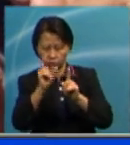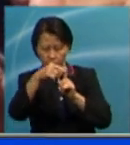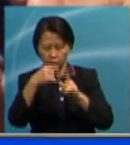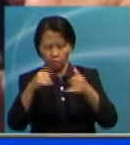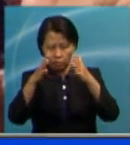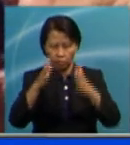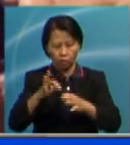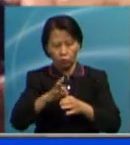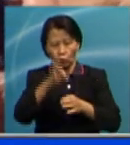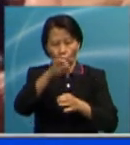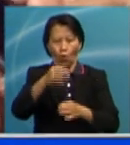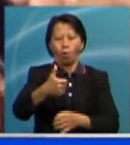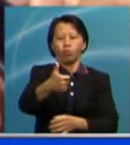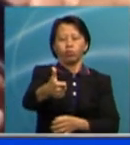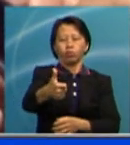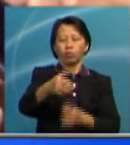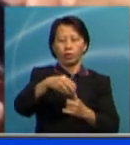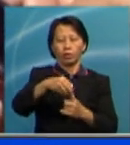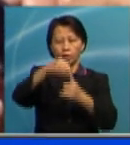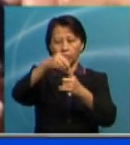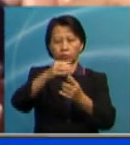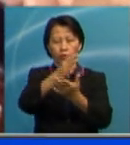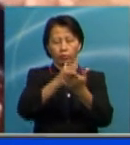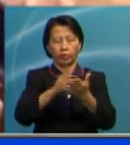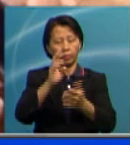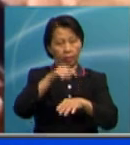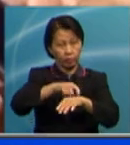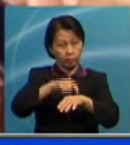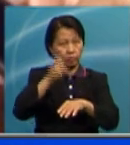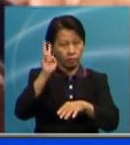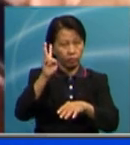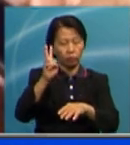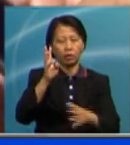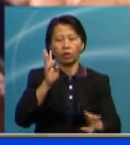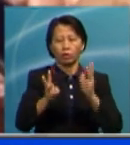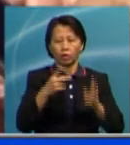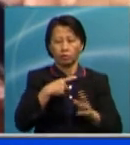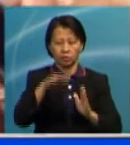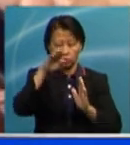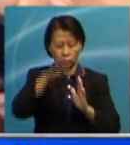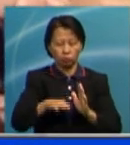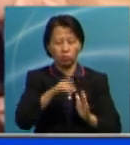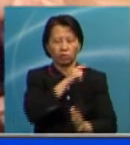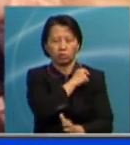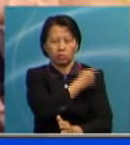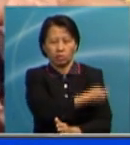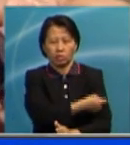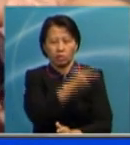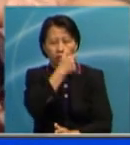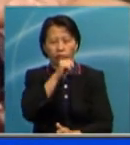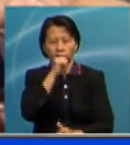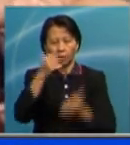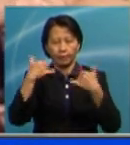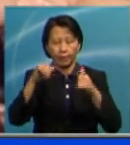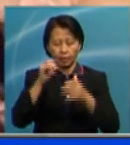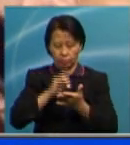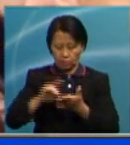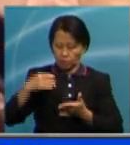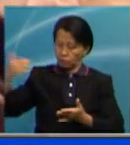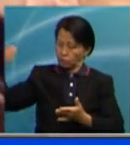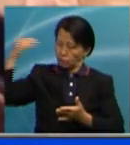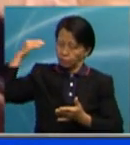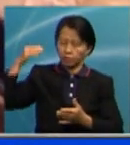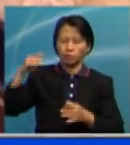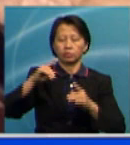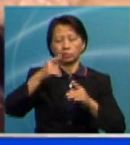pemain Kita begitu terutamanya di separuh masa kedua walaupun kita kekurangan tenaga kerana tak bermain minggu lepas